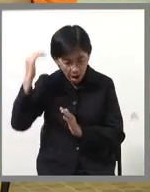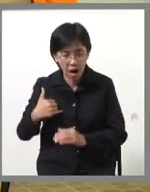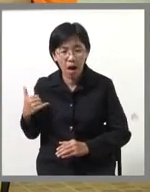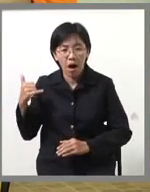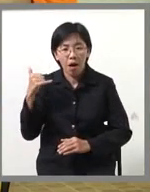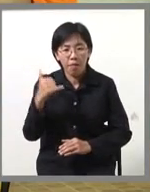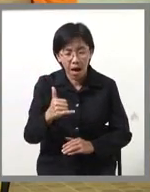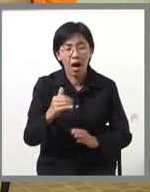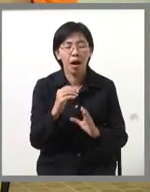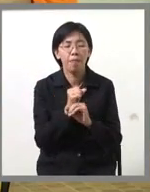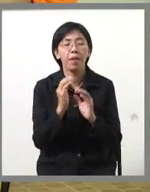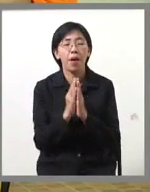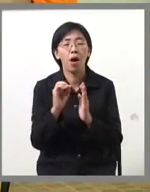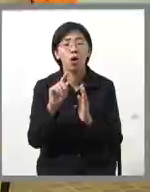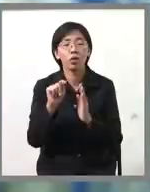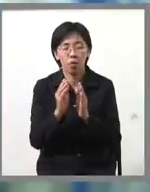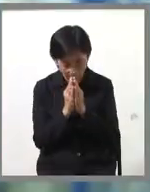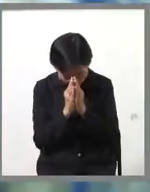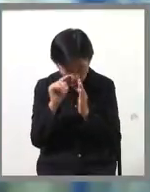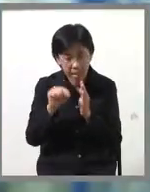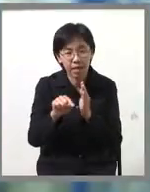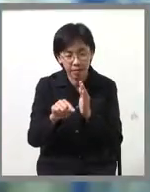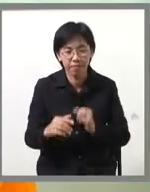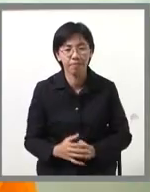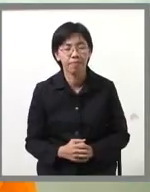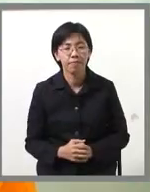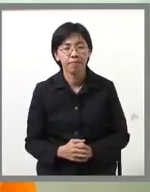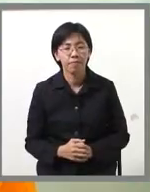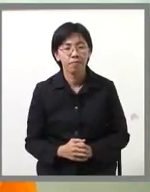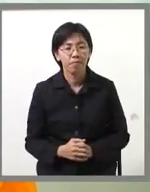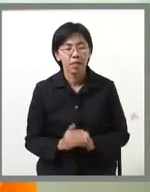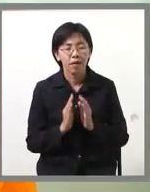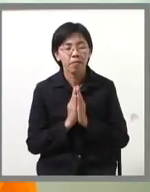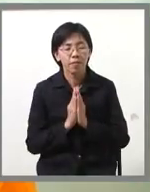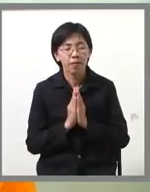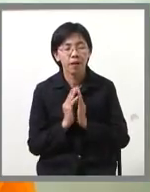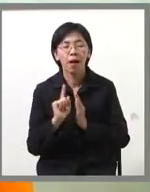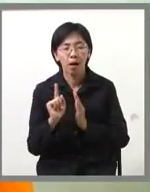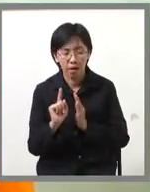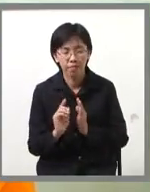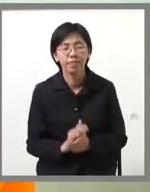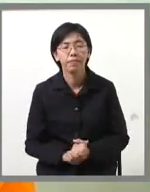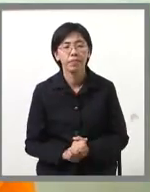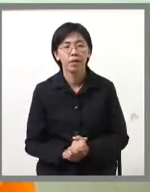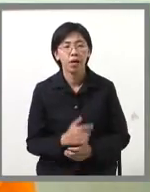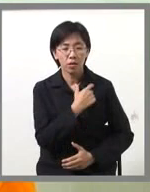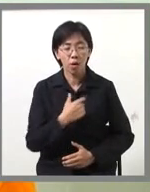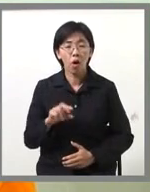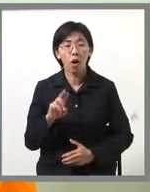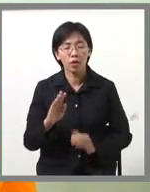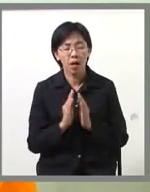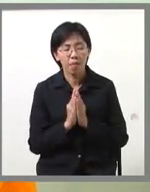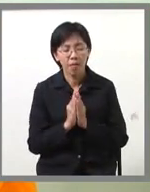าไหว้หลวงพ่อโตที่วัดป่าเนี่ยไปแล้วก็อธิษฐานจิตไปว่าถ้าหากว่